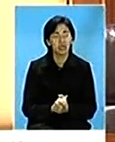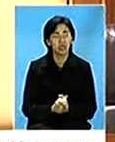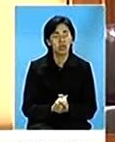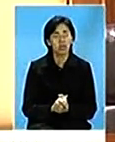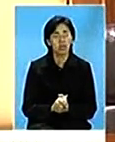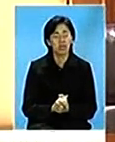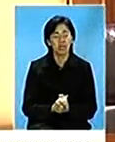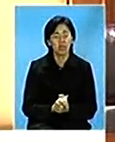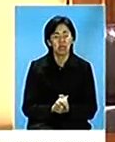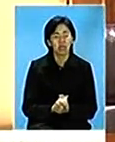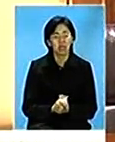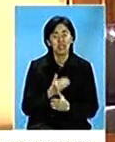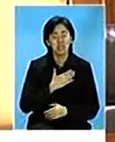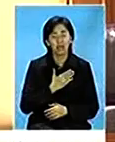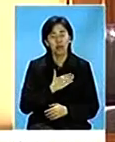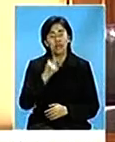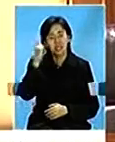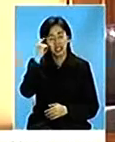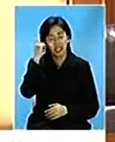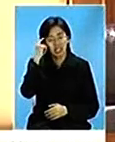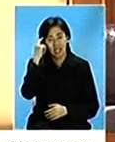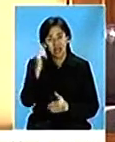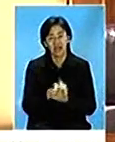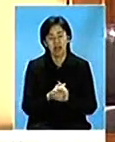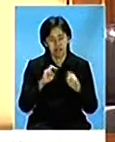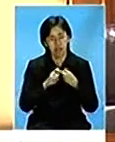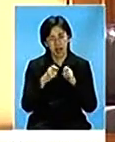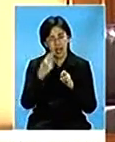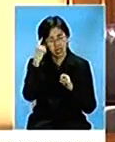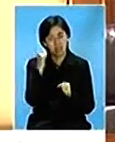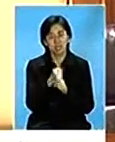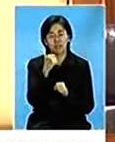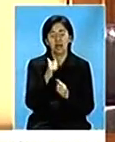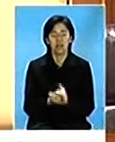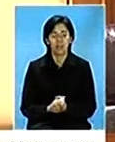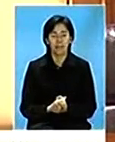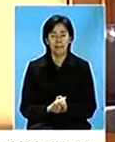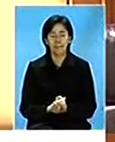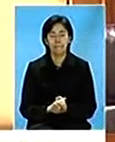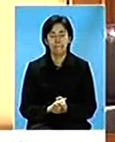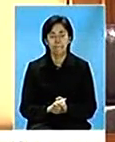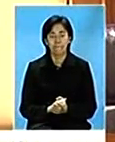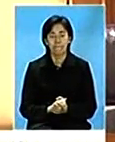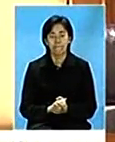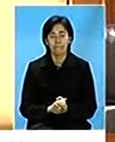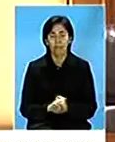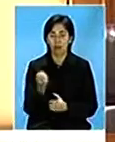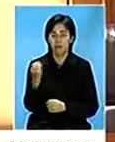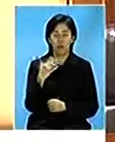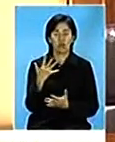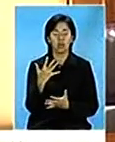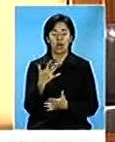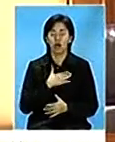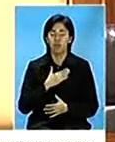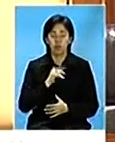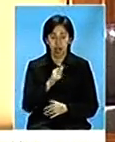างในเรื่องของการแคลคูเลชันเนี่ยมันเป็นเรื่องที่เป็นไปได้แล้วเราก็ไม่ได้รับการอินฟอร์มมาก่อนนะครับผมก็ถามด